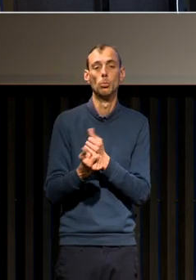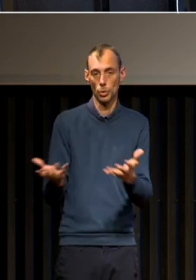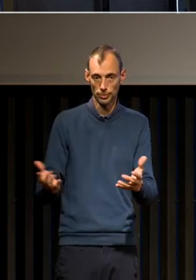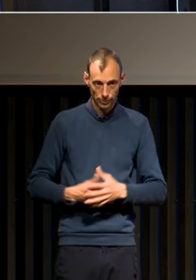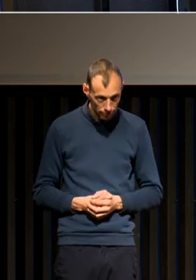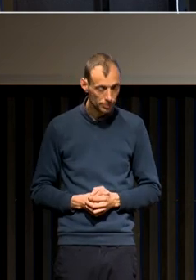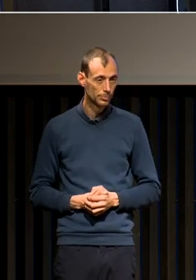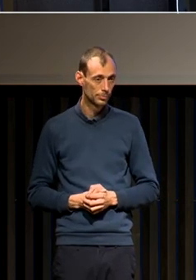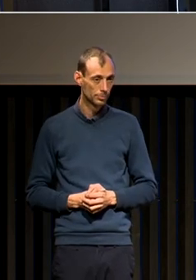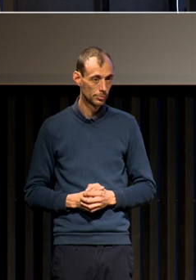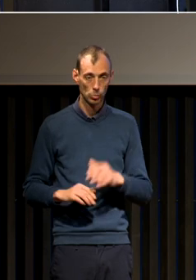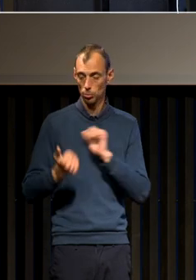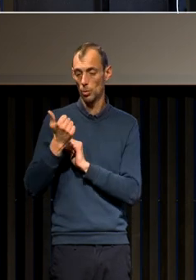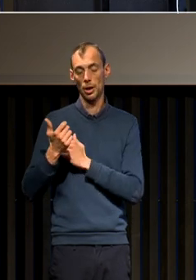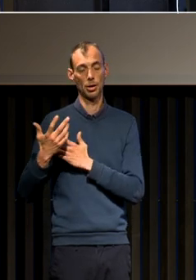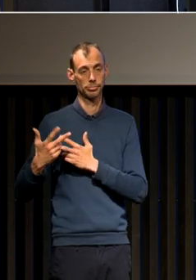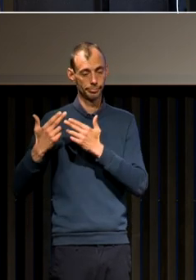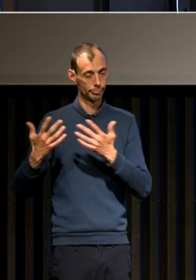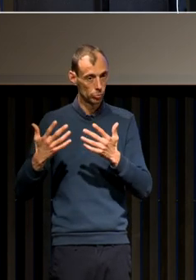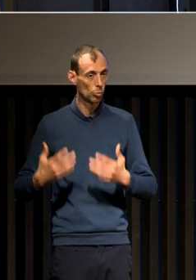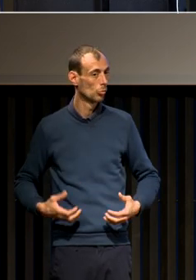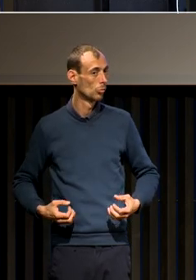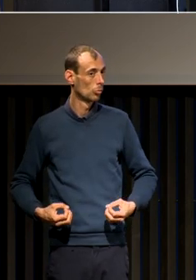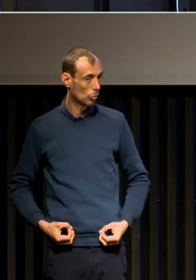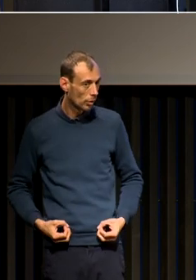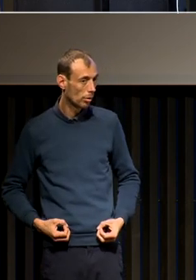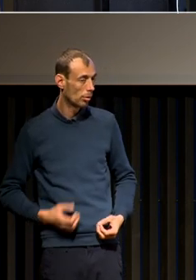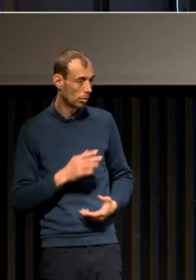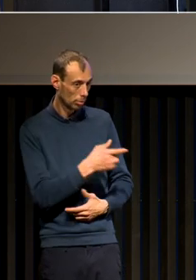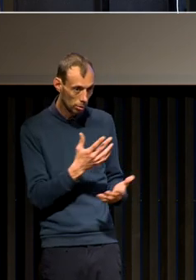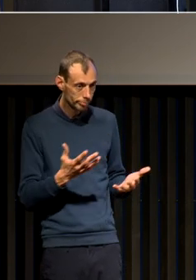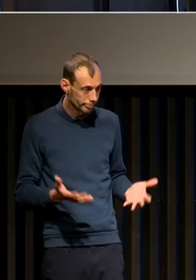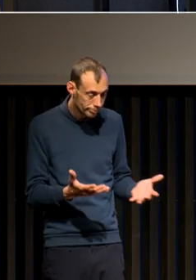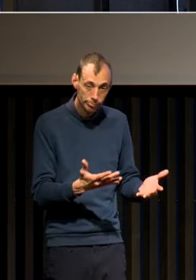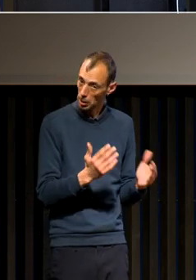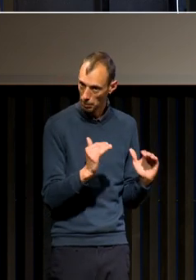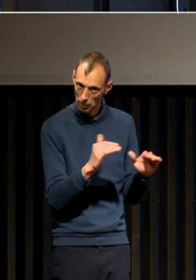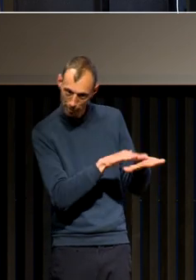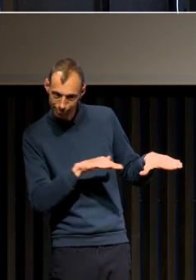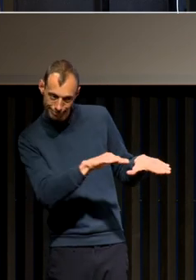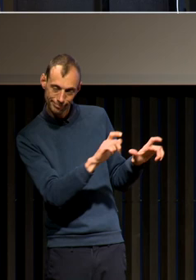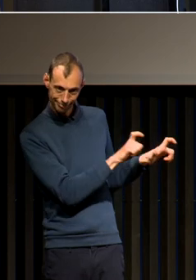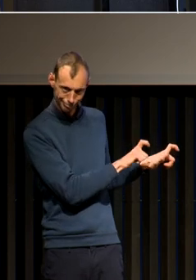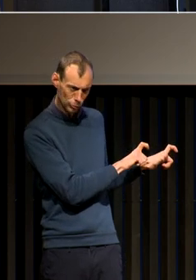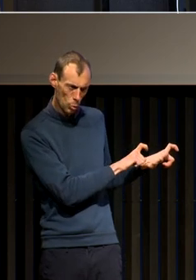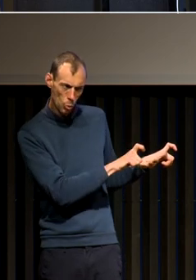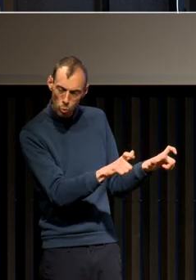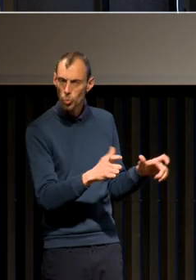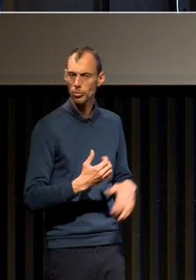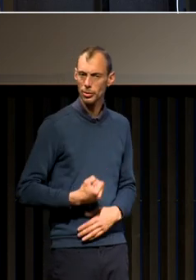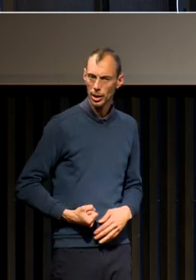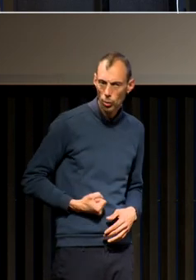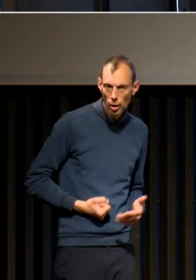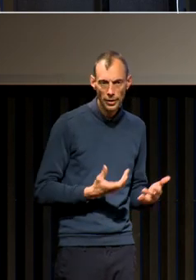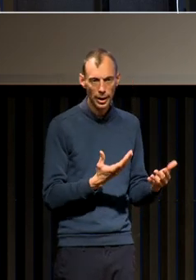la stimulation des ovaires, toujours assortie du monitorage, c'est-à-dire du contrôle échographique